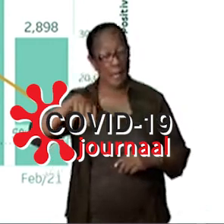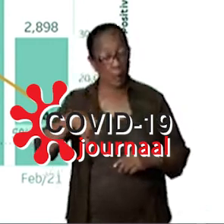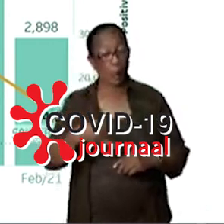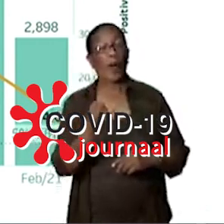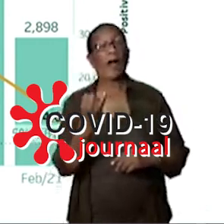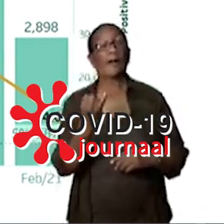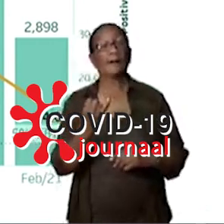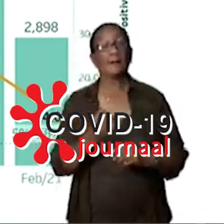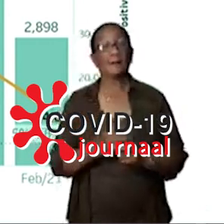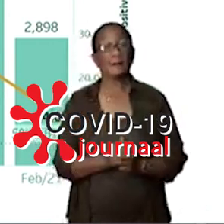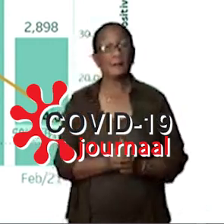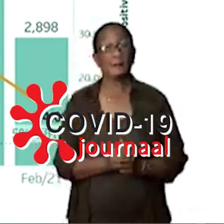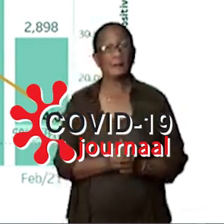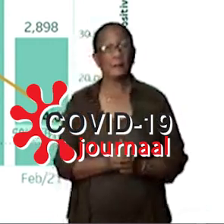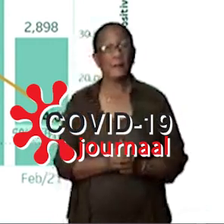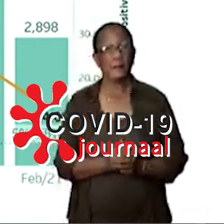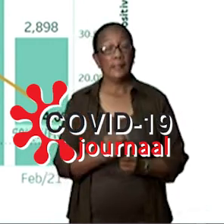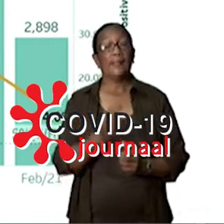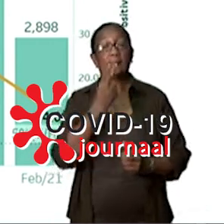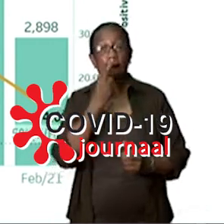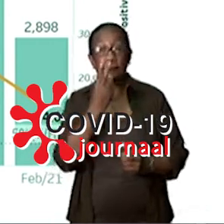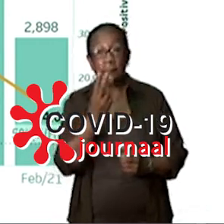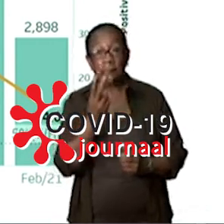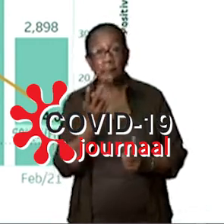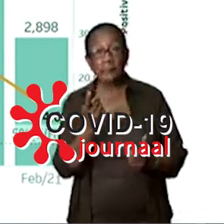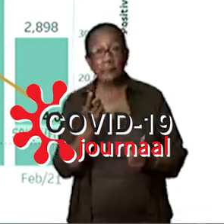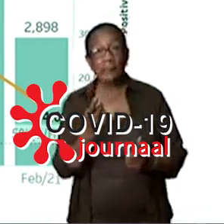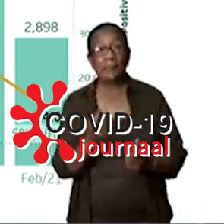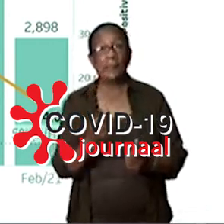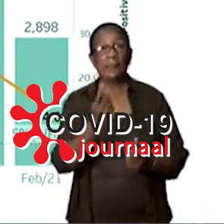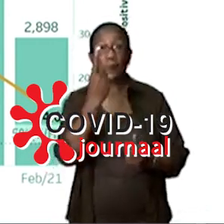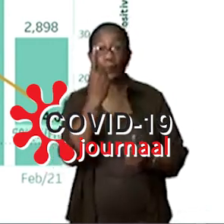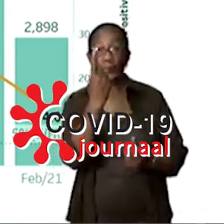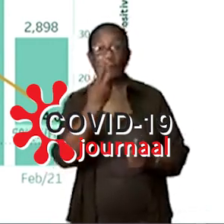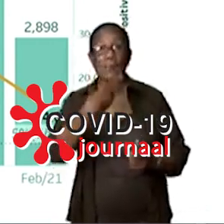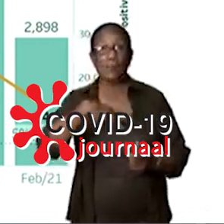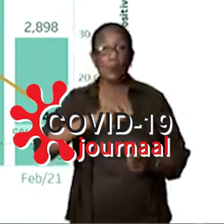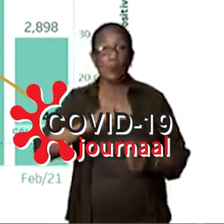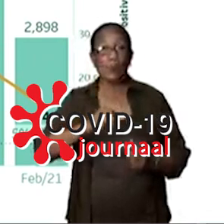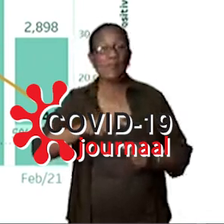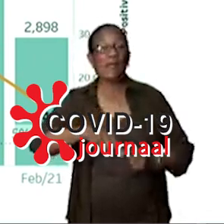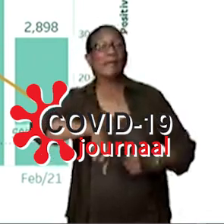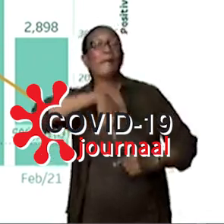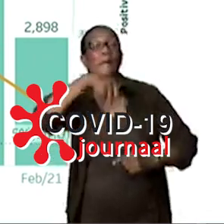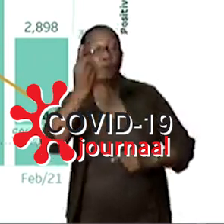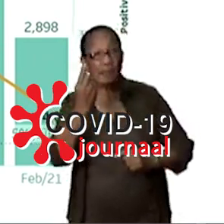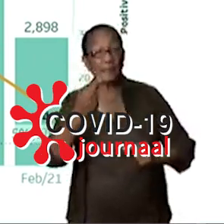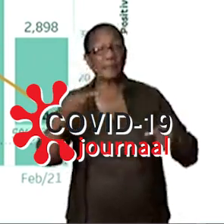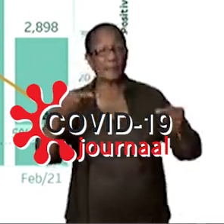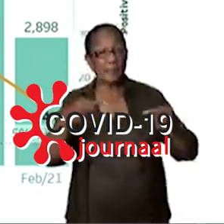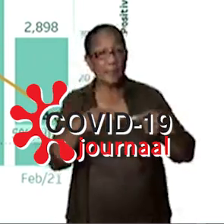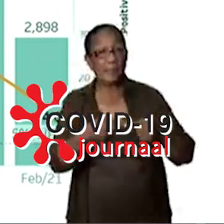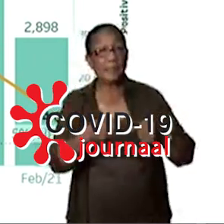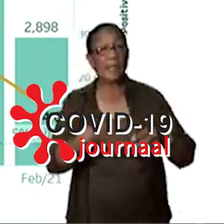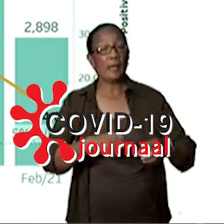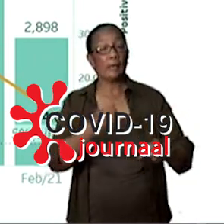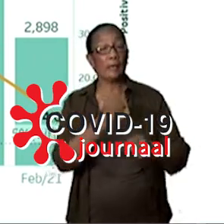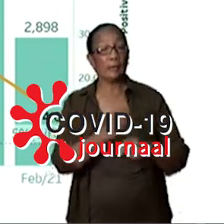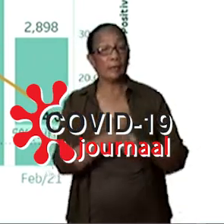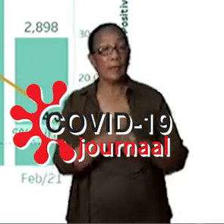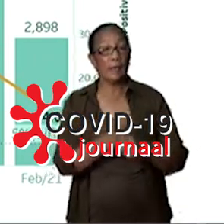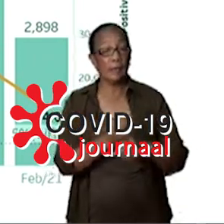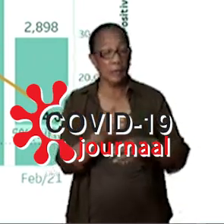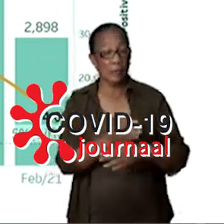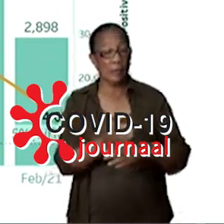januari zien we dat de 21 we de meeste testen hebben gedaan. Het maandgemiddelde nu